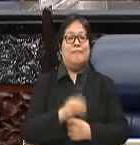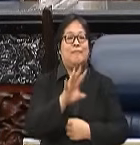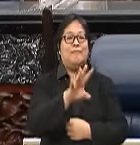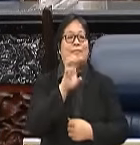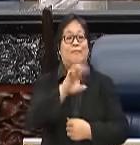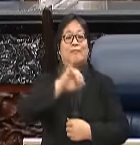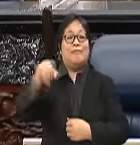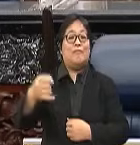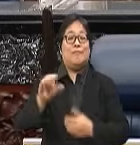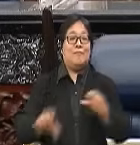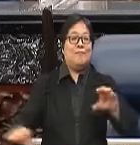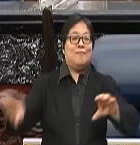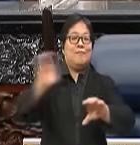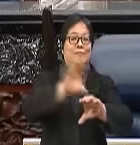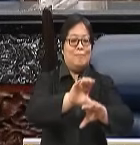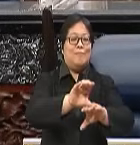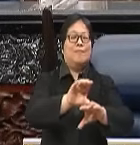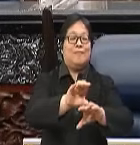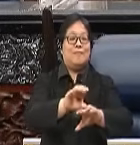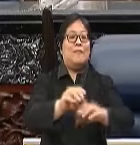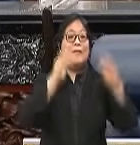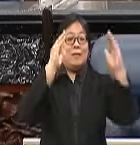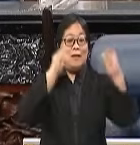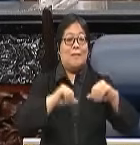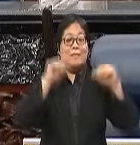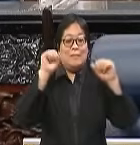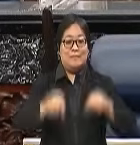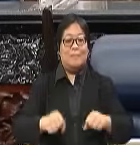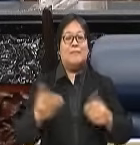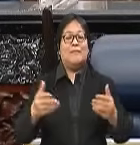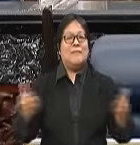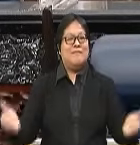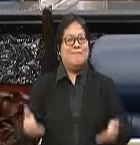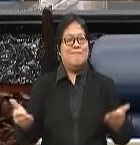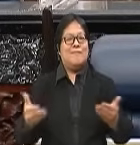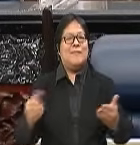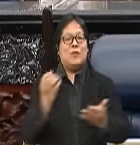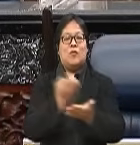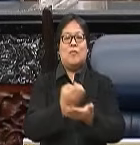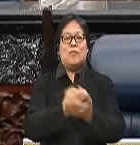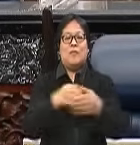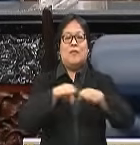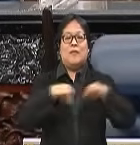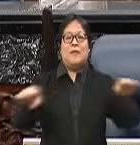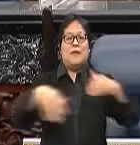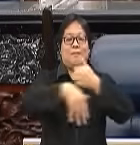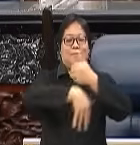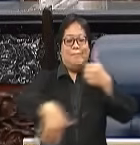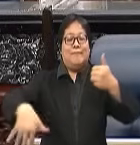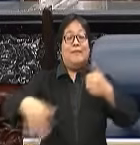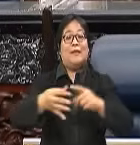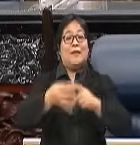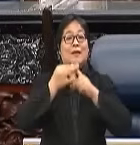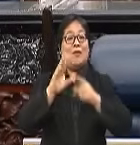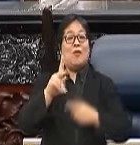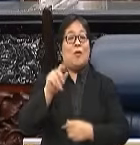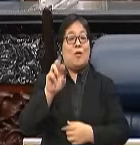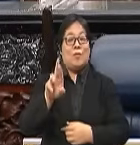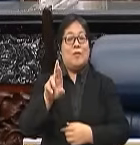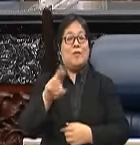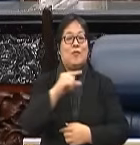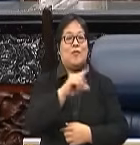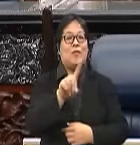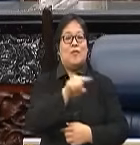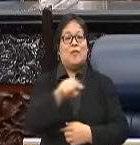400 juta Sebagai tambahan dan dengan itu diharapkan akan dapat menggerakkan ekonomi ditingkat atau umbi khususnya converter-convert